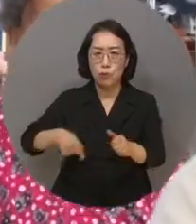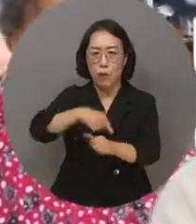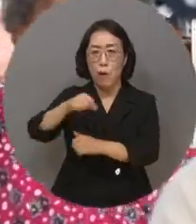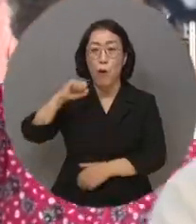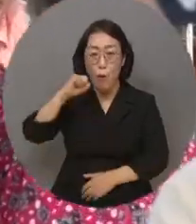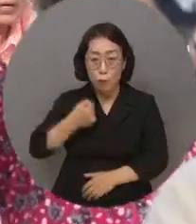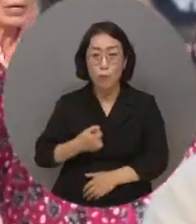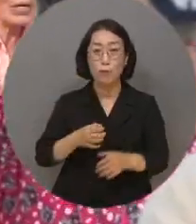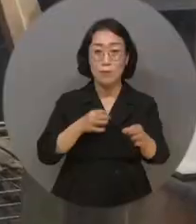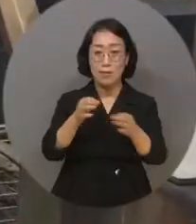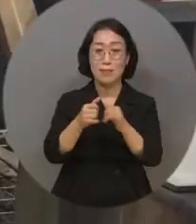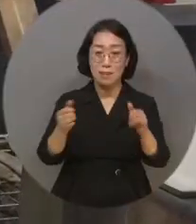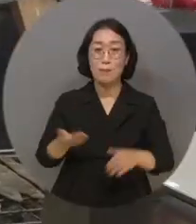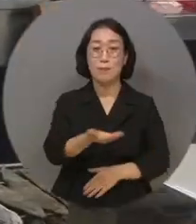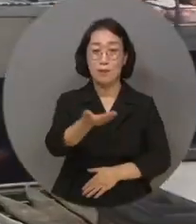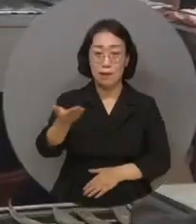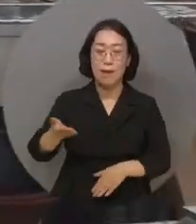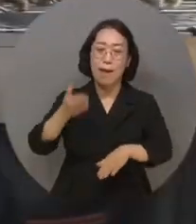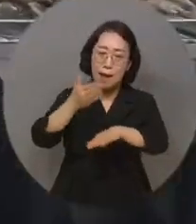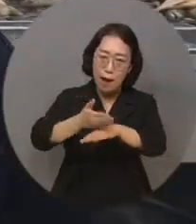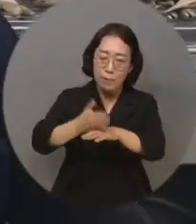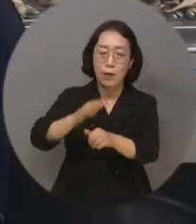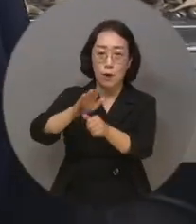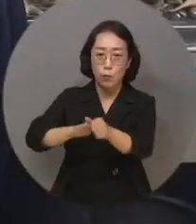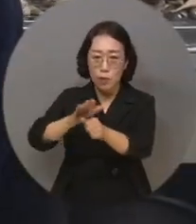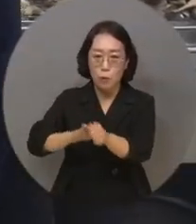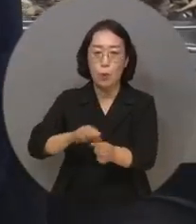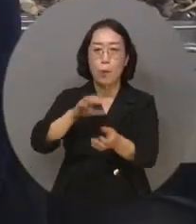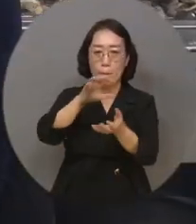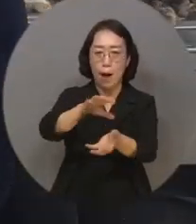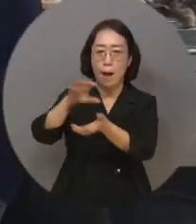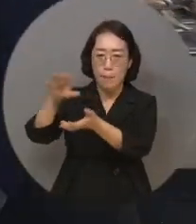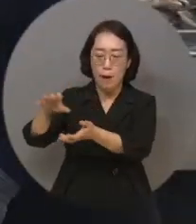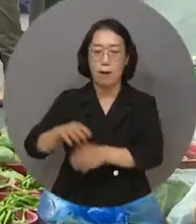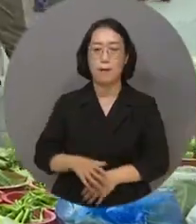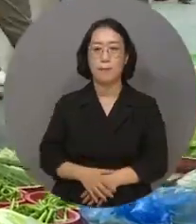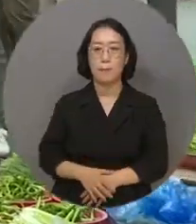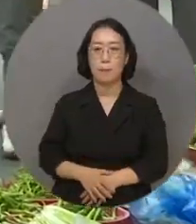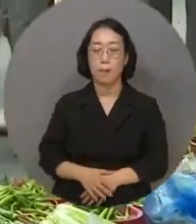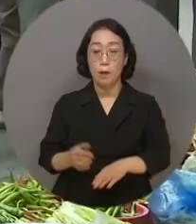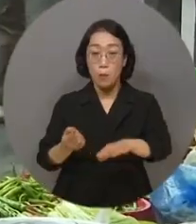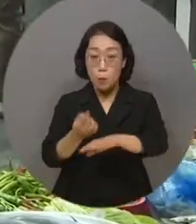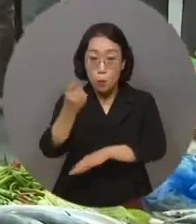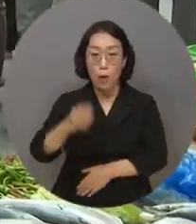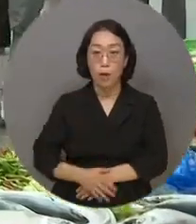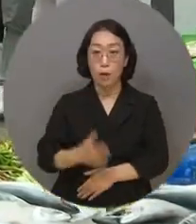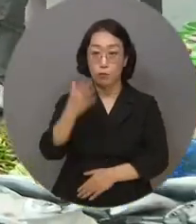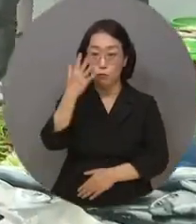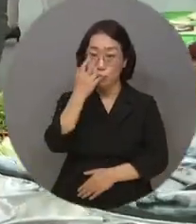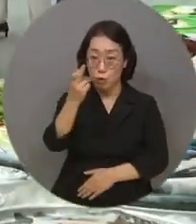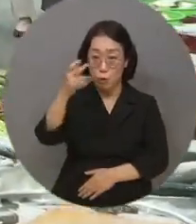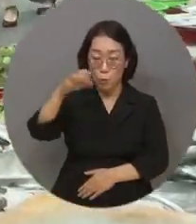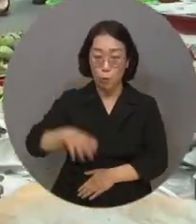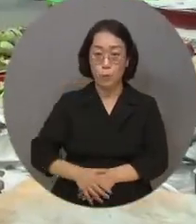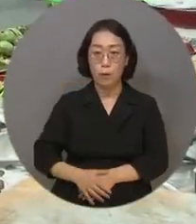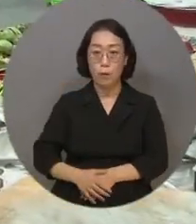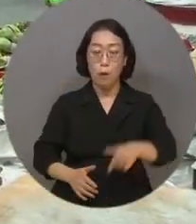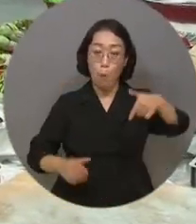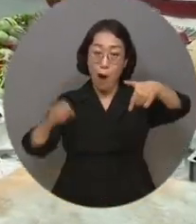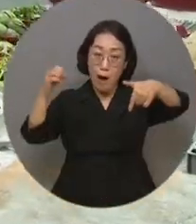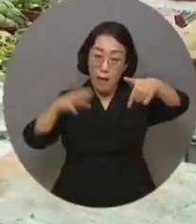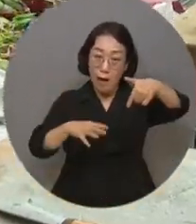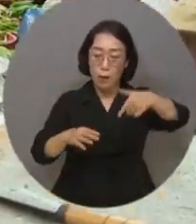있는 상인들에게 감사와 위로를 전했습니다 그밖에도 순천시 광양시